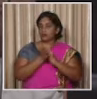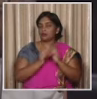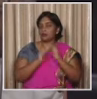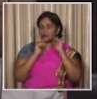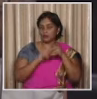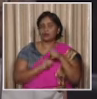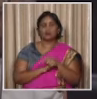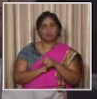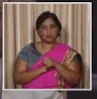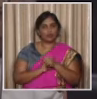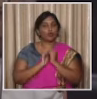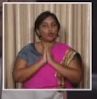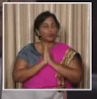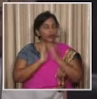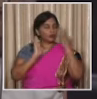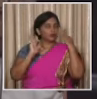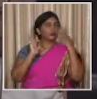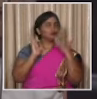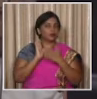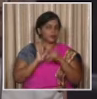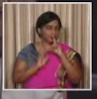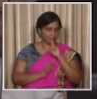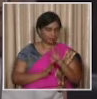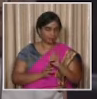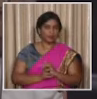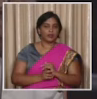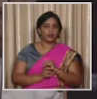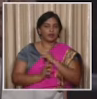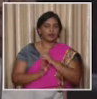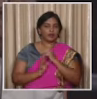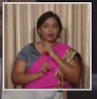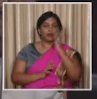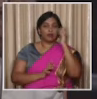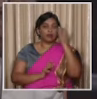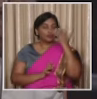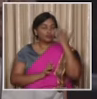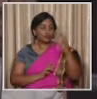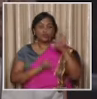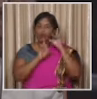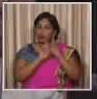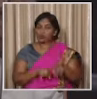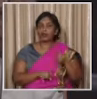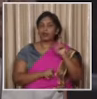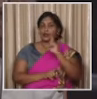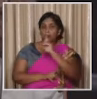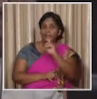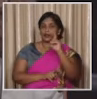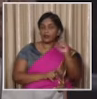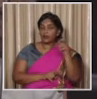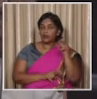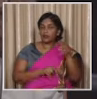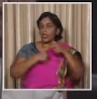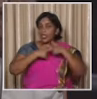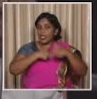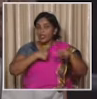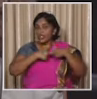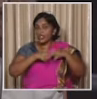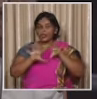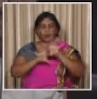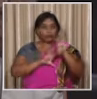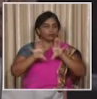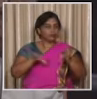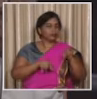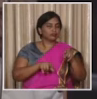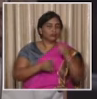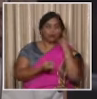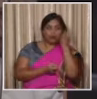ප්‍රතිකර්මයක් බව බෞද්ධ චින්තනය පෙන්වා දෙයි. ඵලයක් දැක ඒ එක් එක් ඵලයට හේතුව වෙන්වෙන්